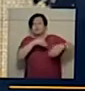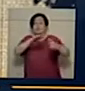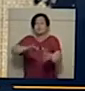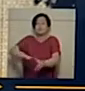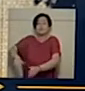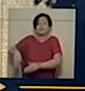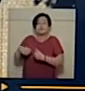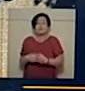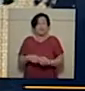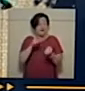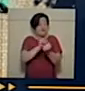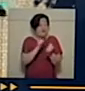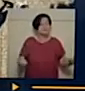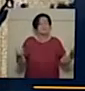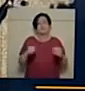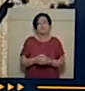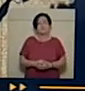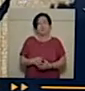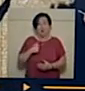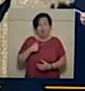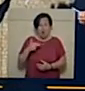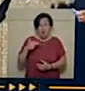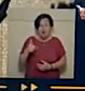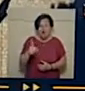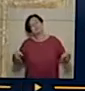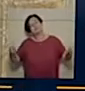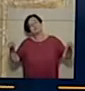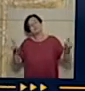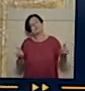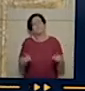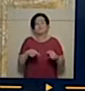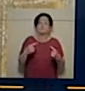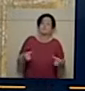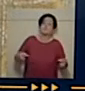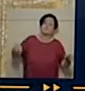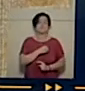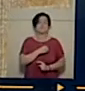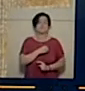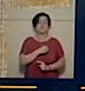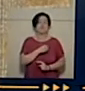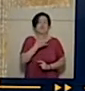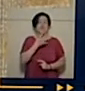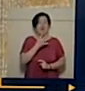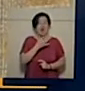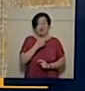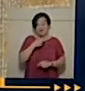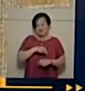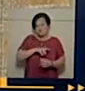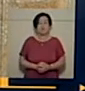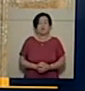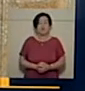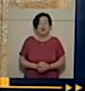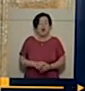Πλιός Καβάιο, δούλεψαν και είχαν αυτό το αποτέλεσμα. Βοηθήσαμε όλοι οι υπόλοιποι, και η διοίκηση του σχολείου, αλλά και οι υπόλοιποι